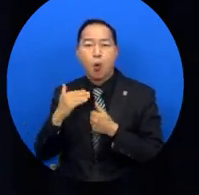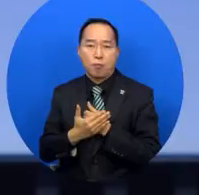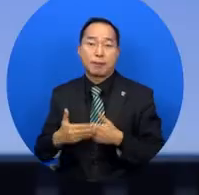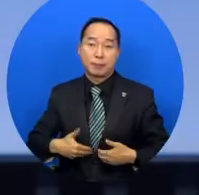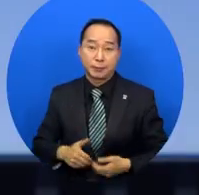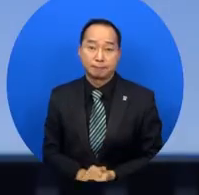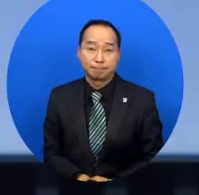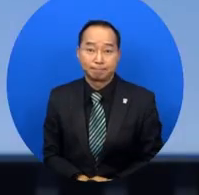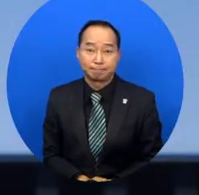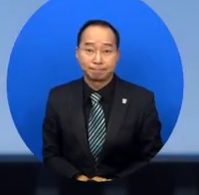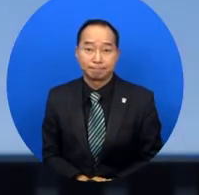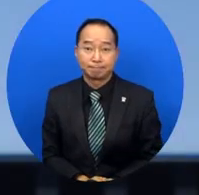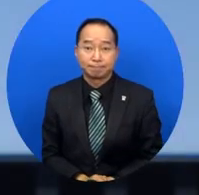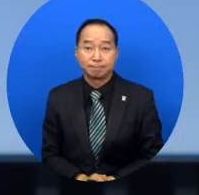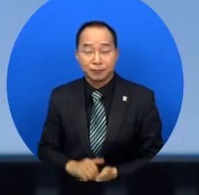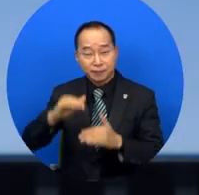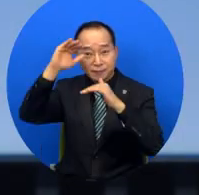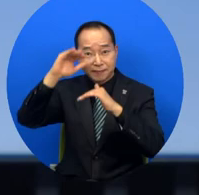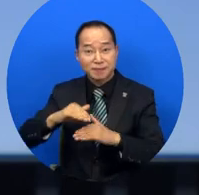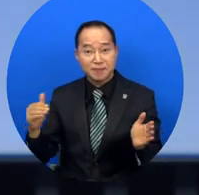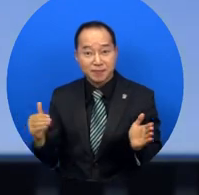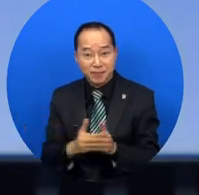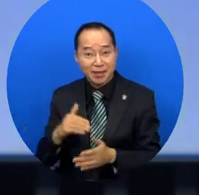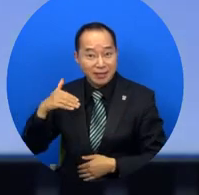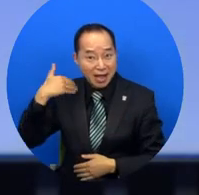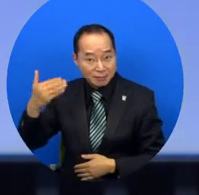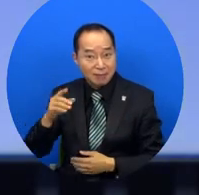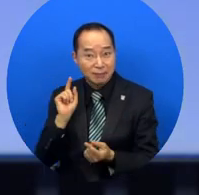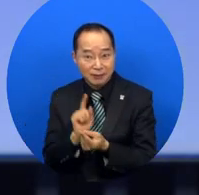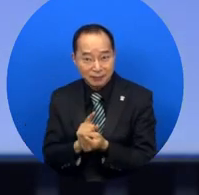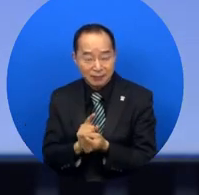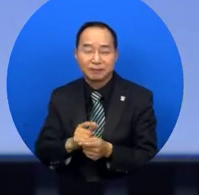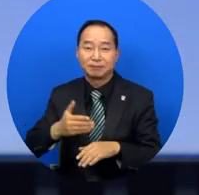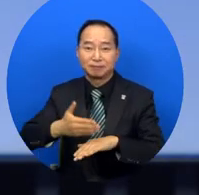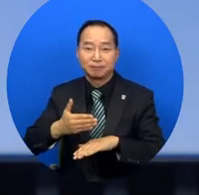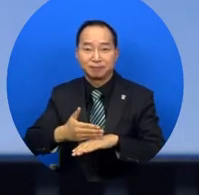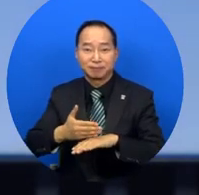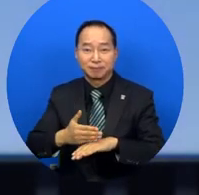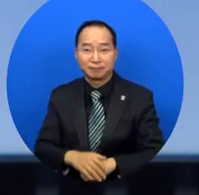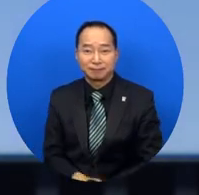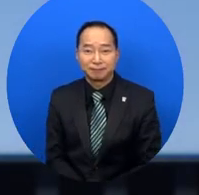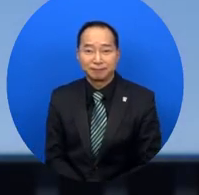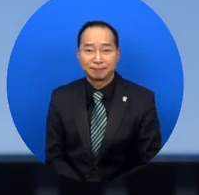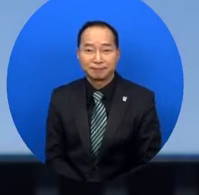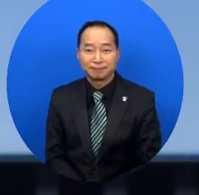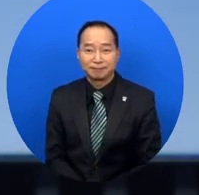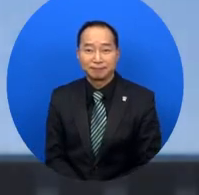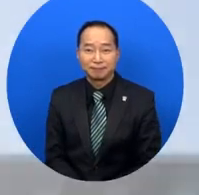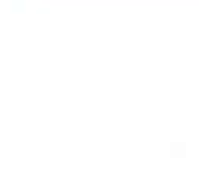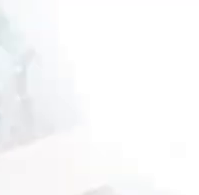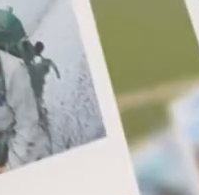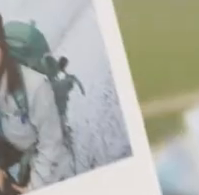듭니다. 사사기 공동체 스미다, 저희는 다음 시간에 찾아오겠습니다. 고맙습니다.